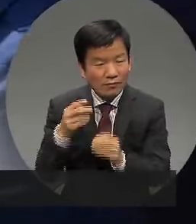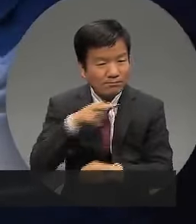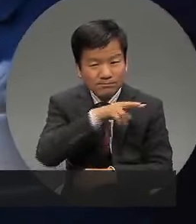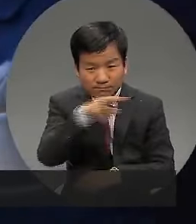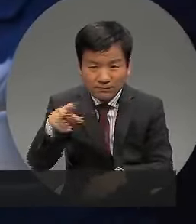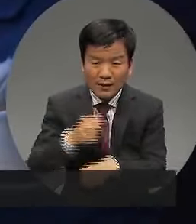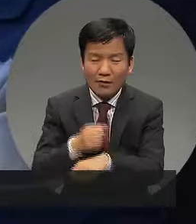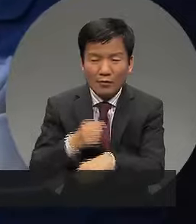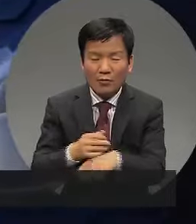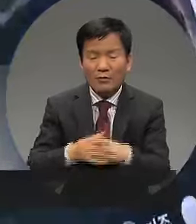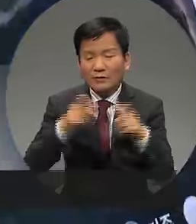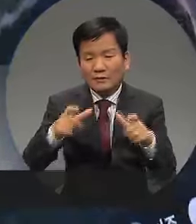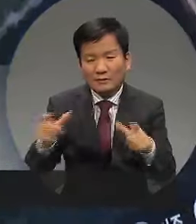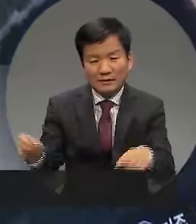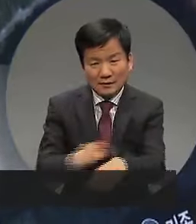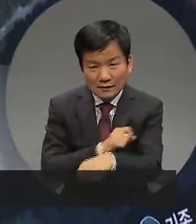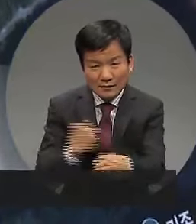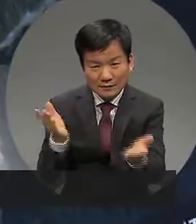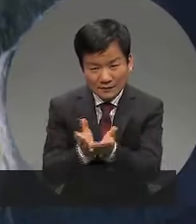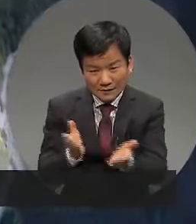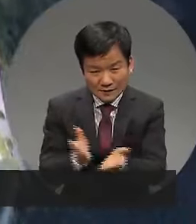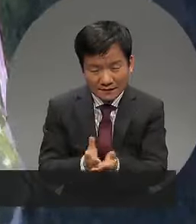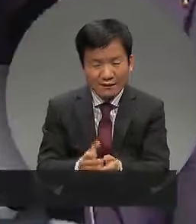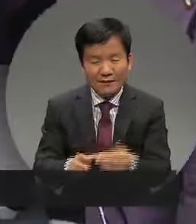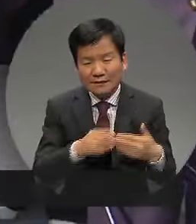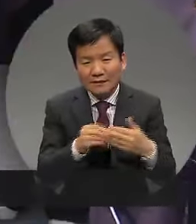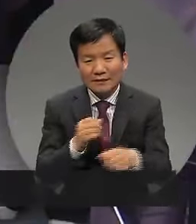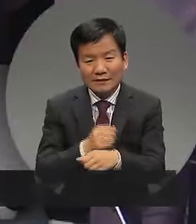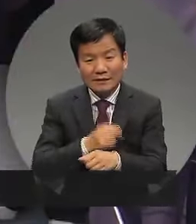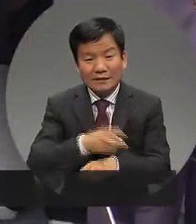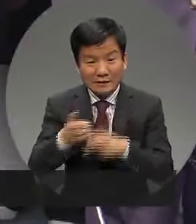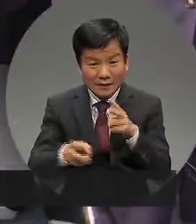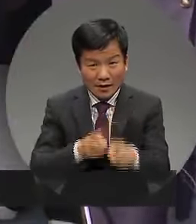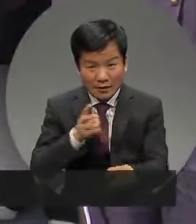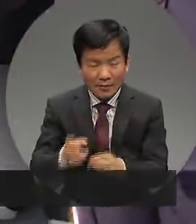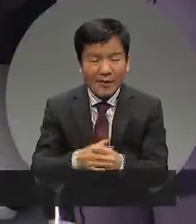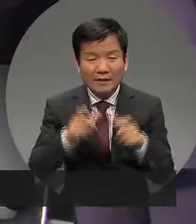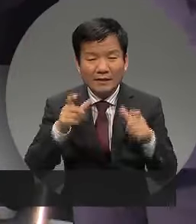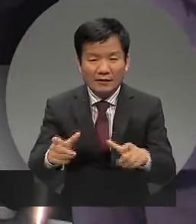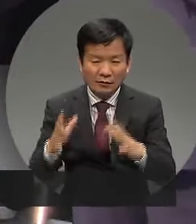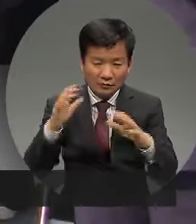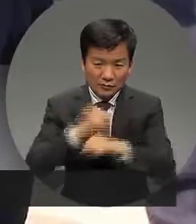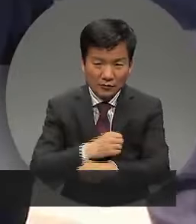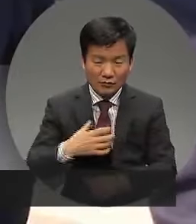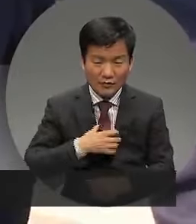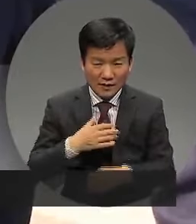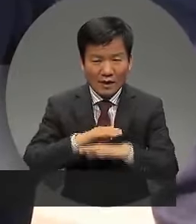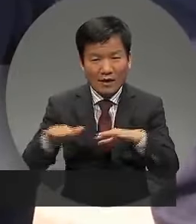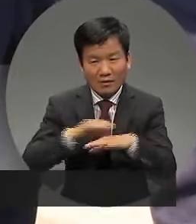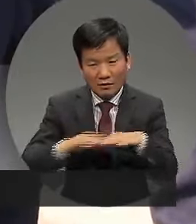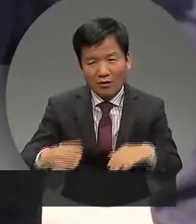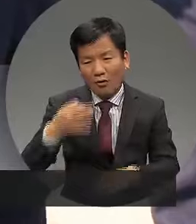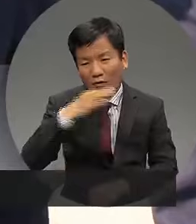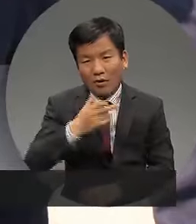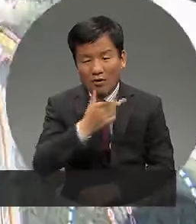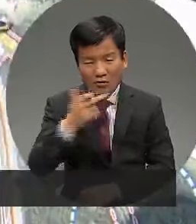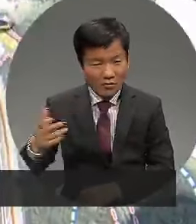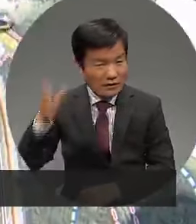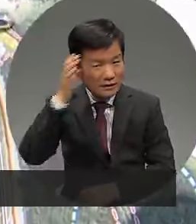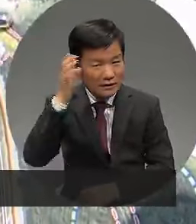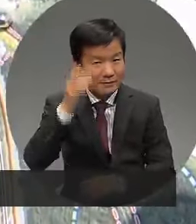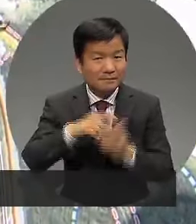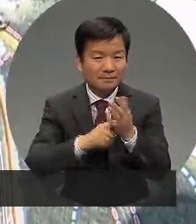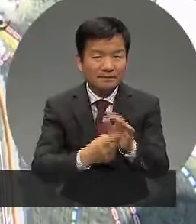둘러본 뒤 지역 특성을 반영해 지역이 주도하는 이런 사업은 지역 소멸 위기 극복에 도움이 될 것이라고